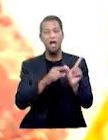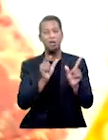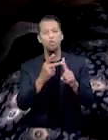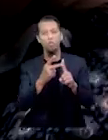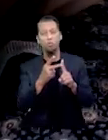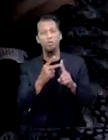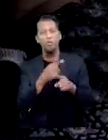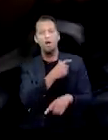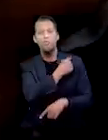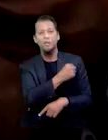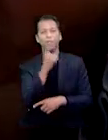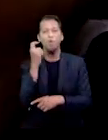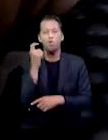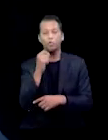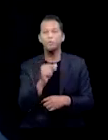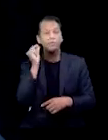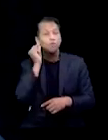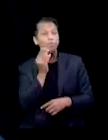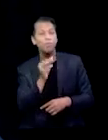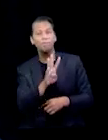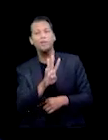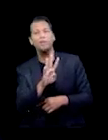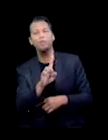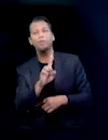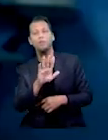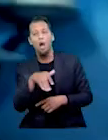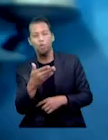ini, perempuan 46 tahun ini mempersiapkan dagangannya.